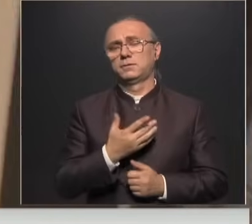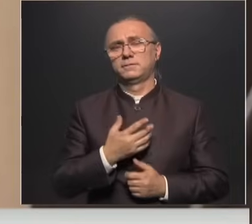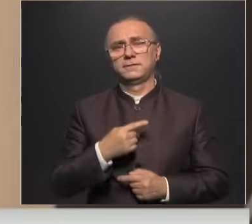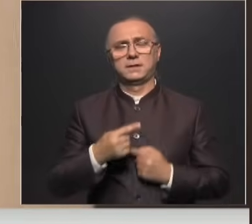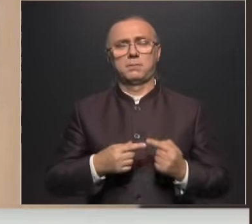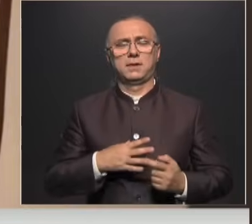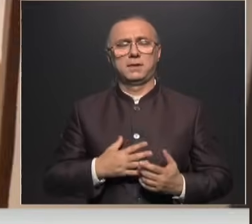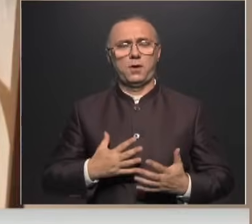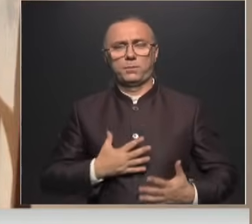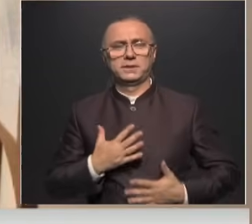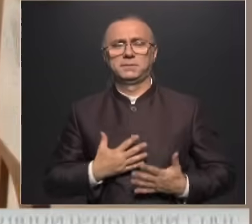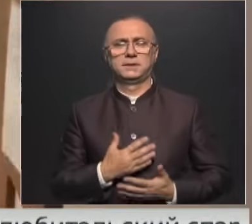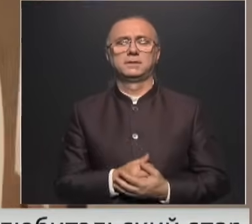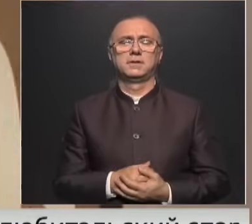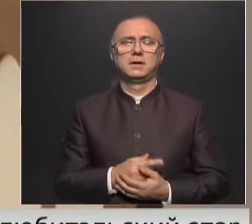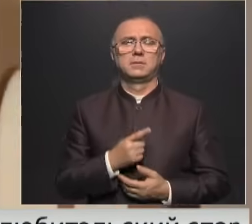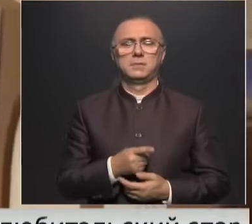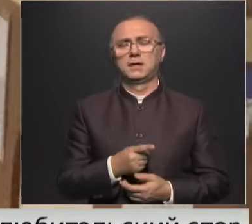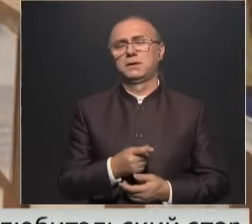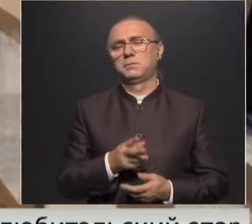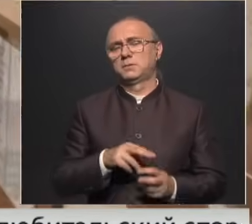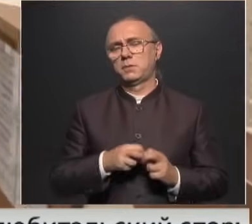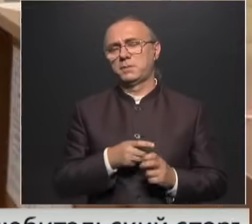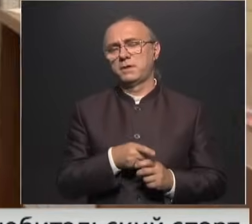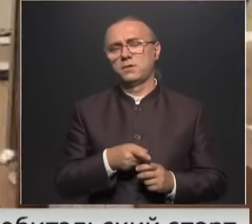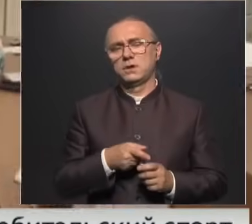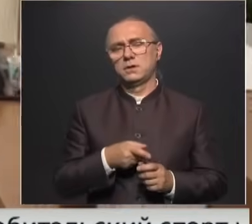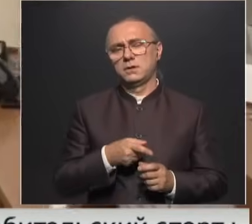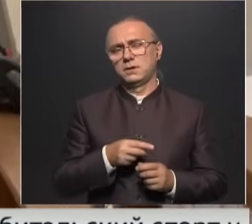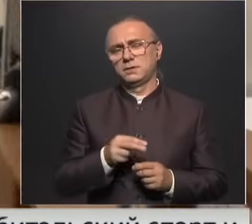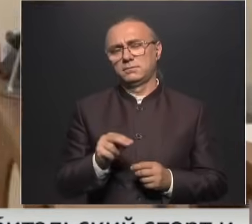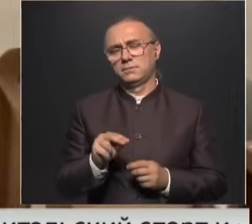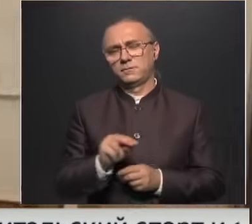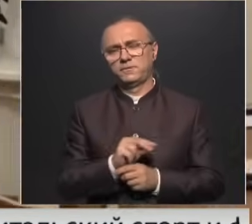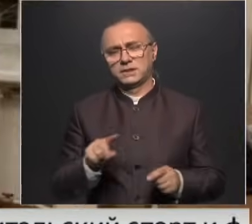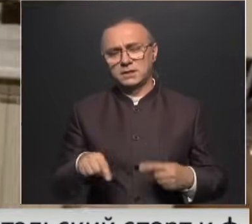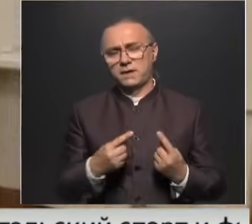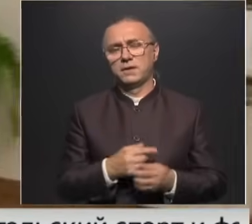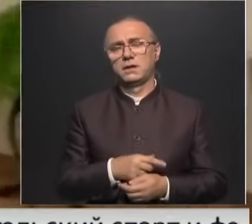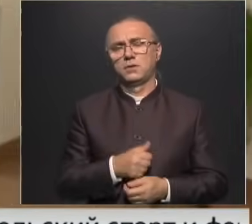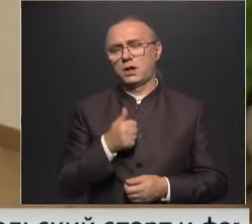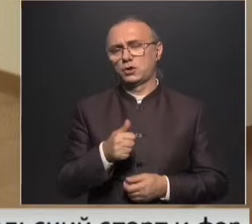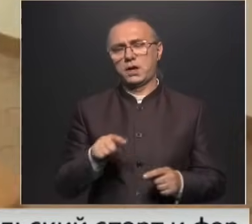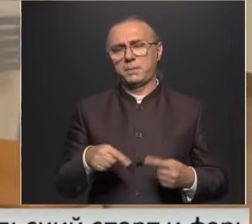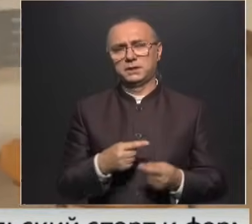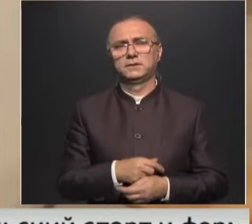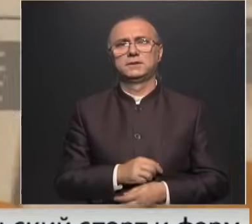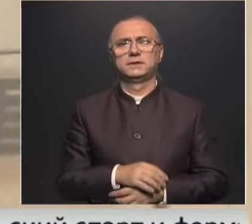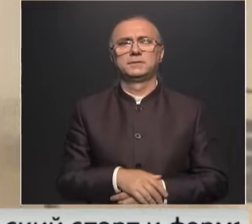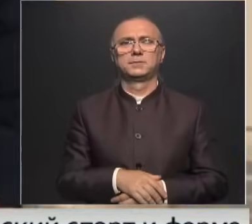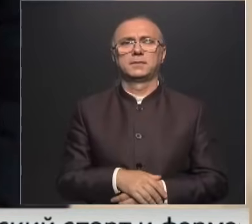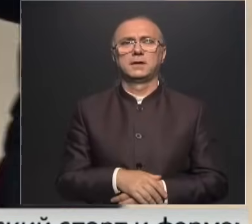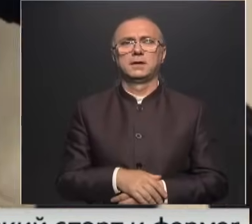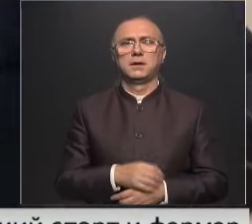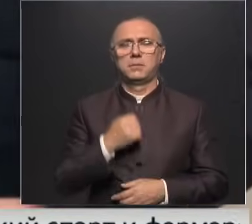без проблем его спротезировали. Он очень хорошо реабилитировался благодаря вот именно своей такой